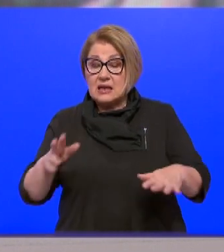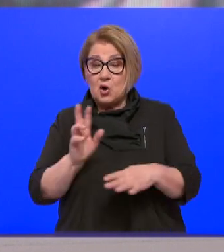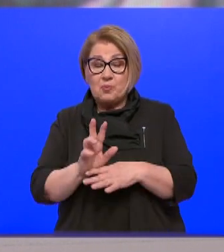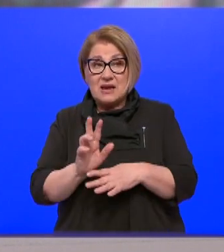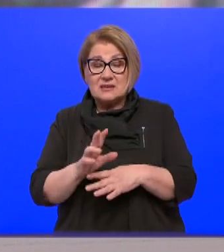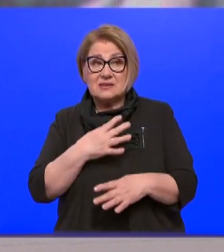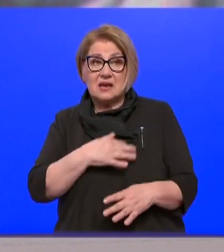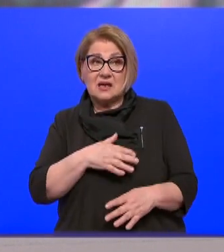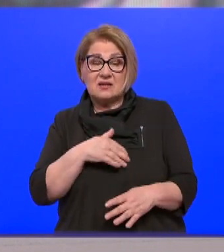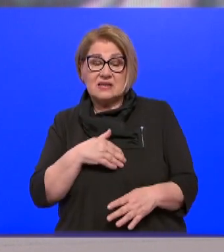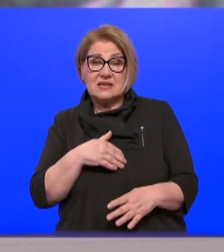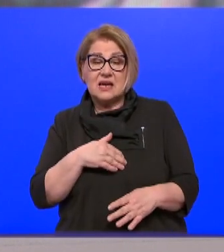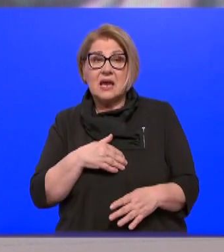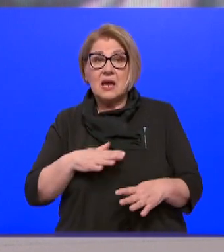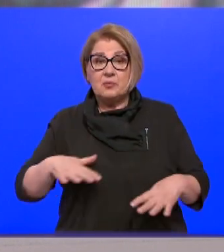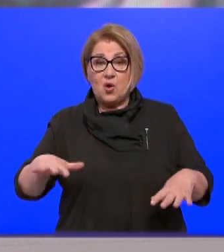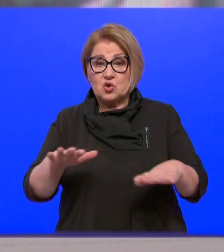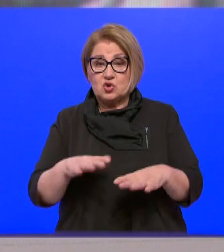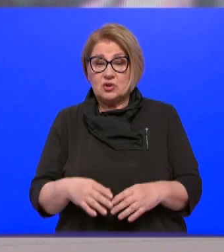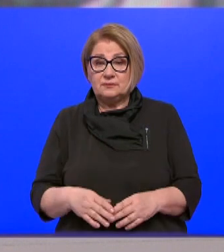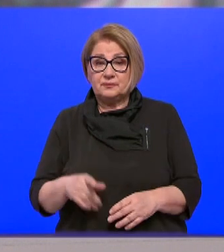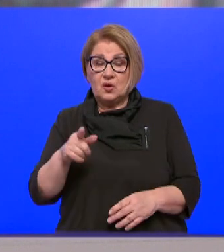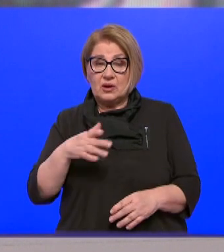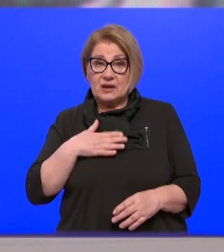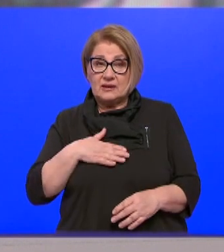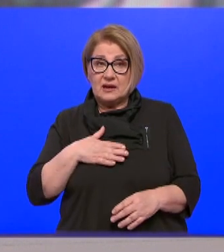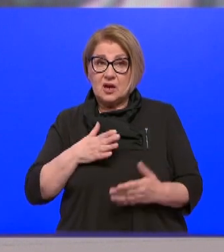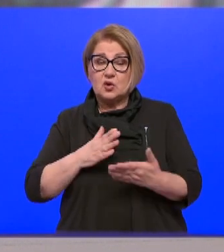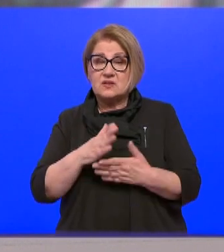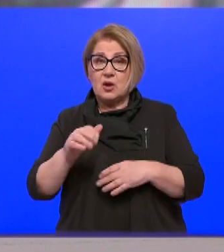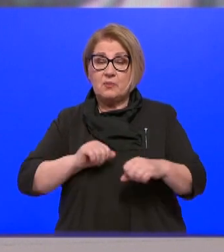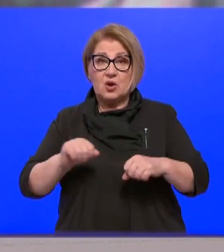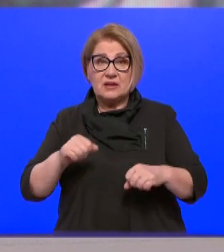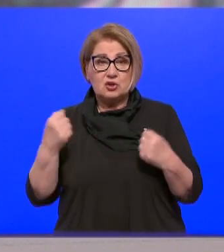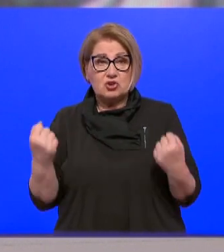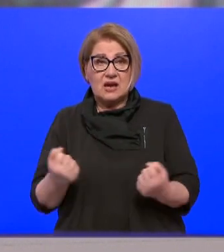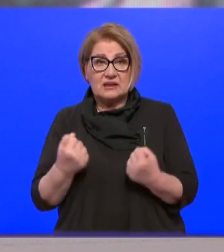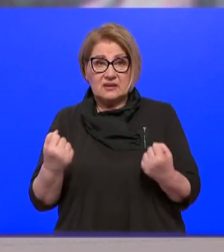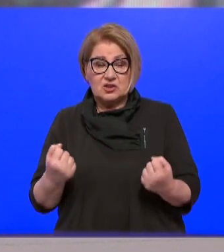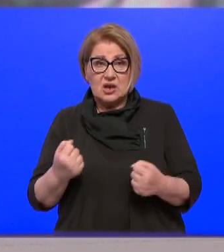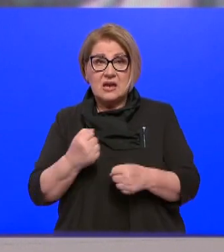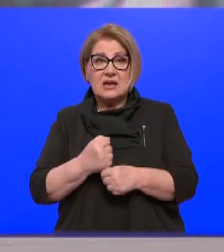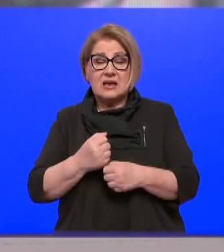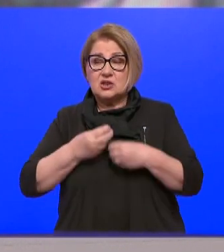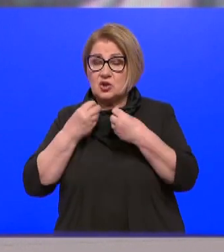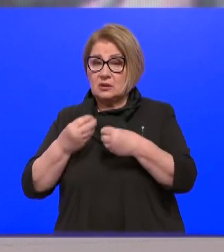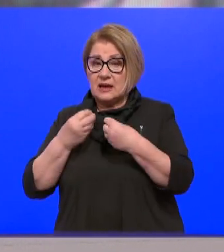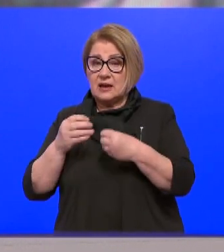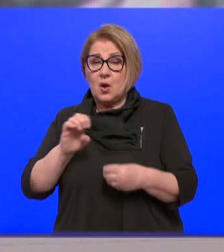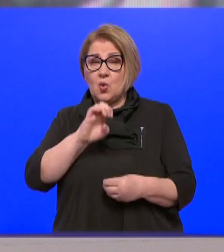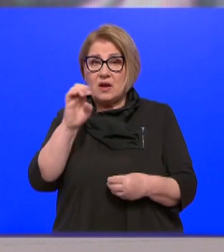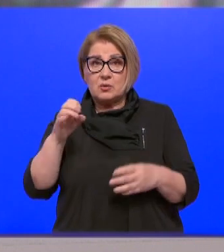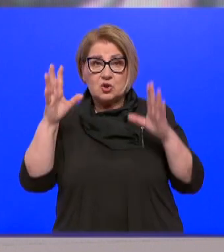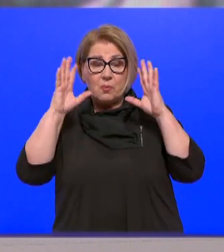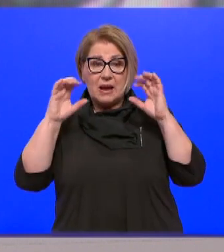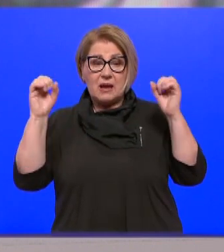to je nešto što je izuzetno važno i ja sam u stvari htjela kroz svoje političko djelovanje i radeći izvješće o njima u Europskom